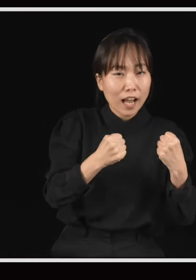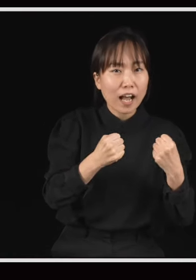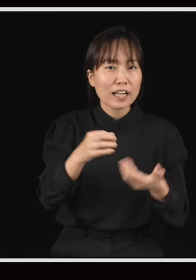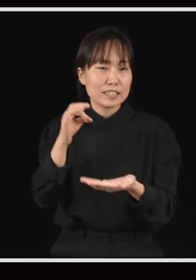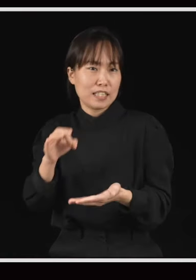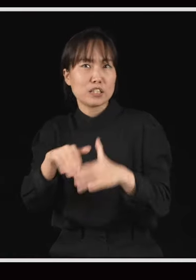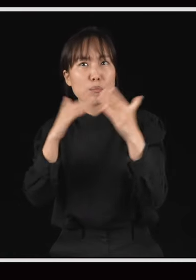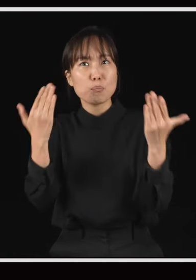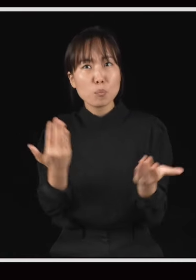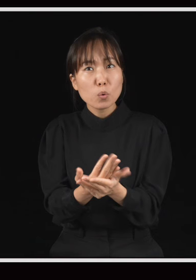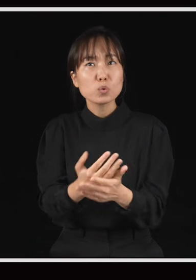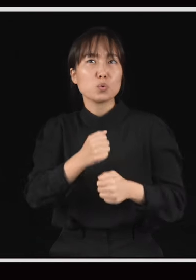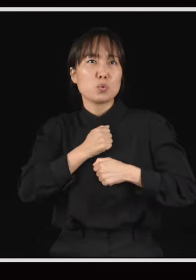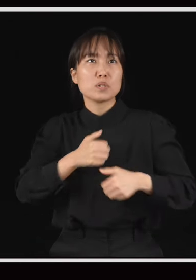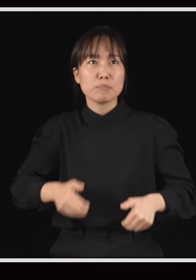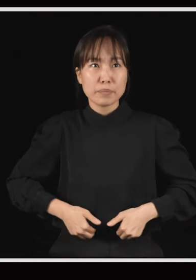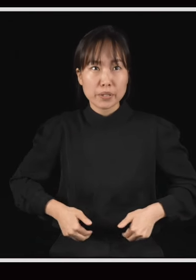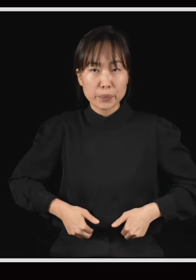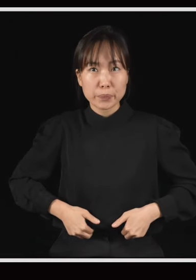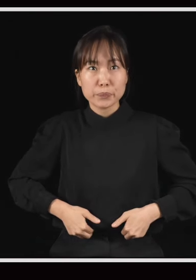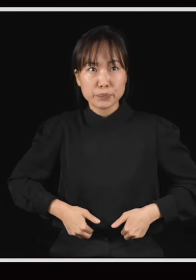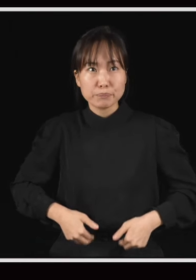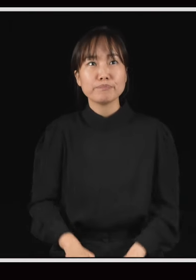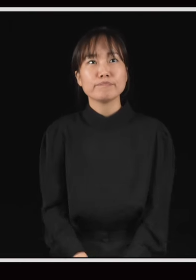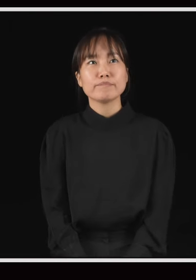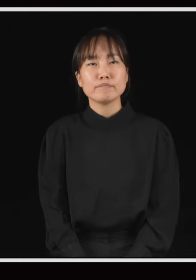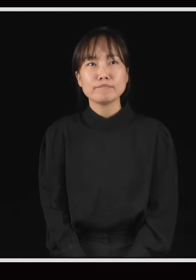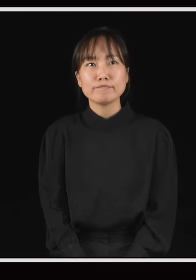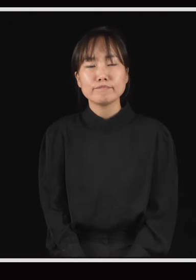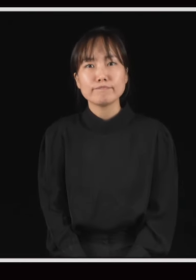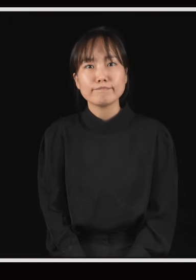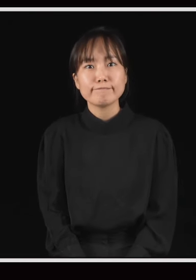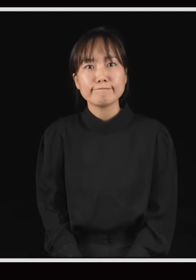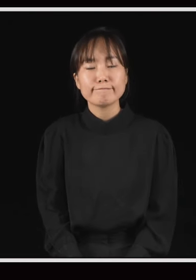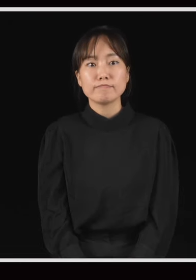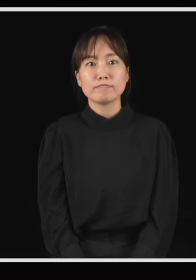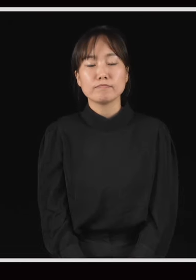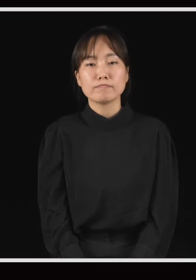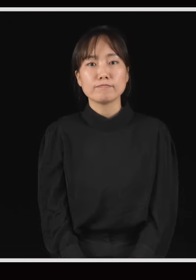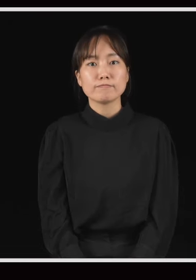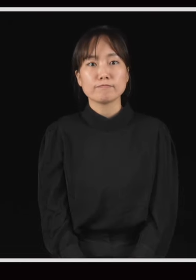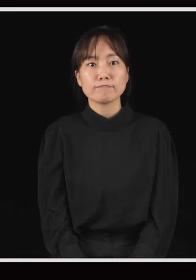양쪽 다 스스로를 지키시면 되고요. 나에게 중요한 건 다 문제 없습니다. 그러니까,